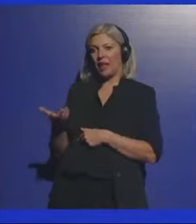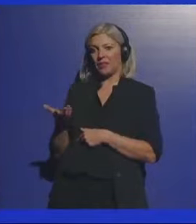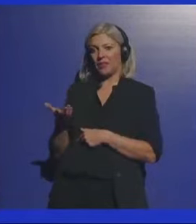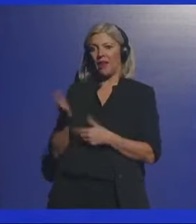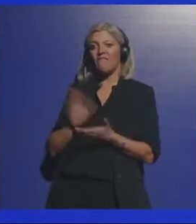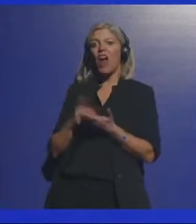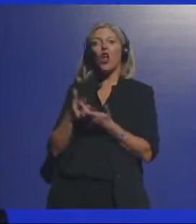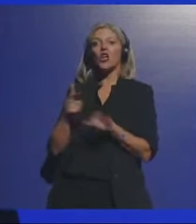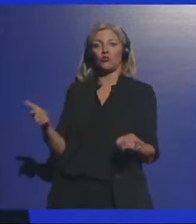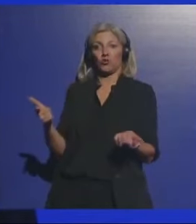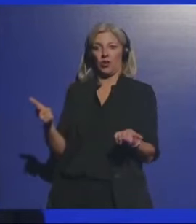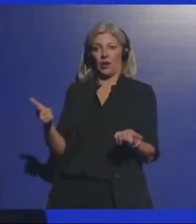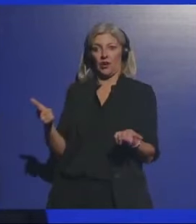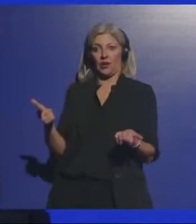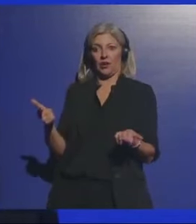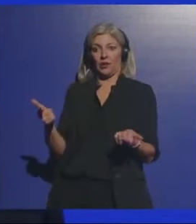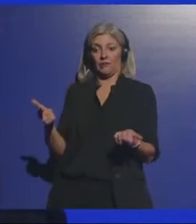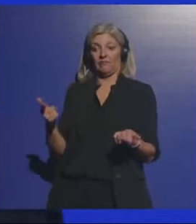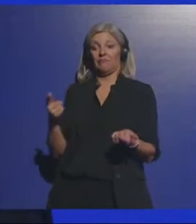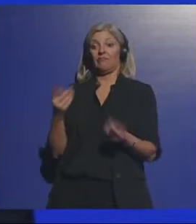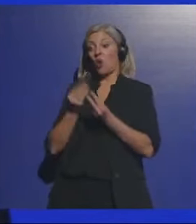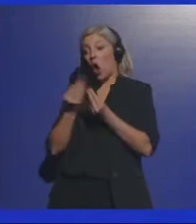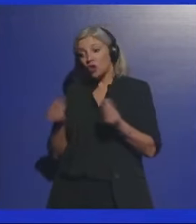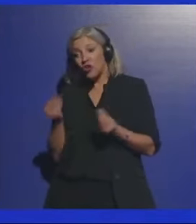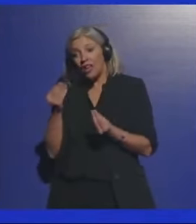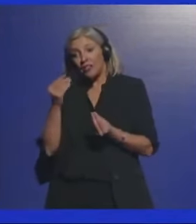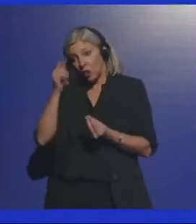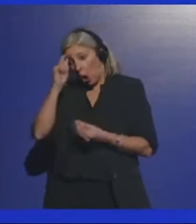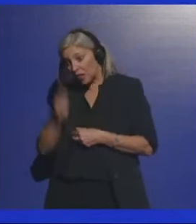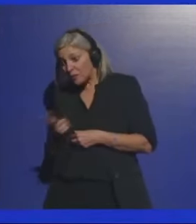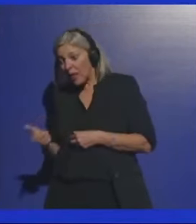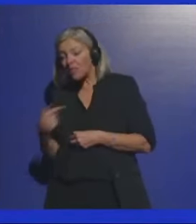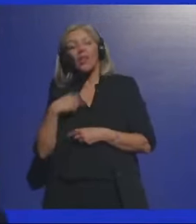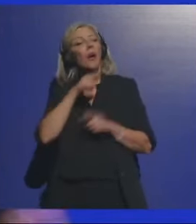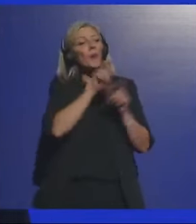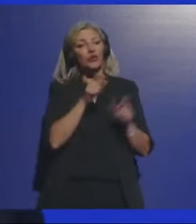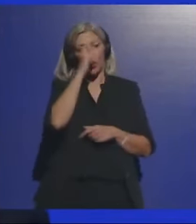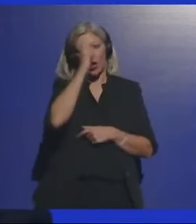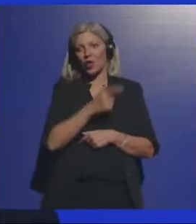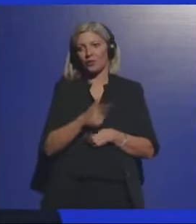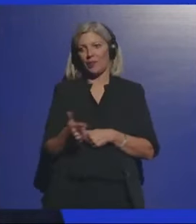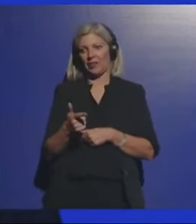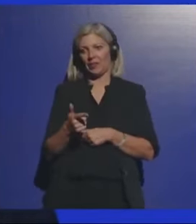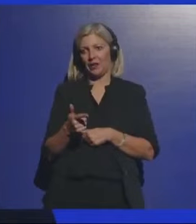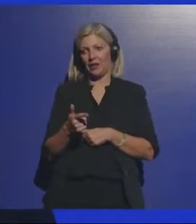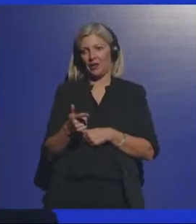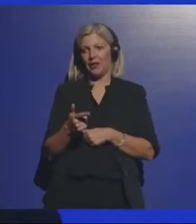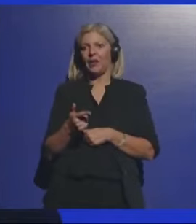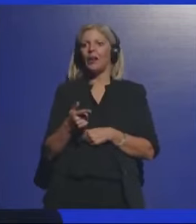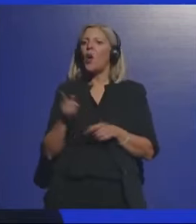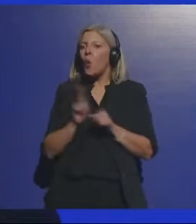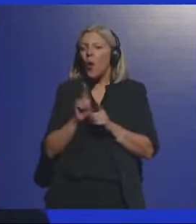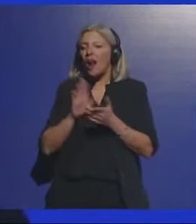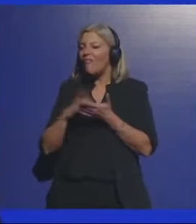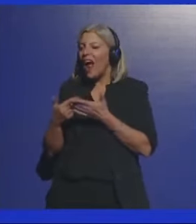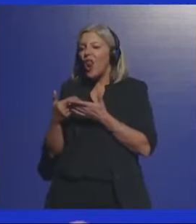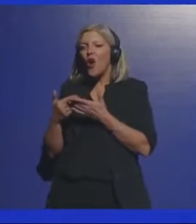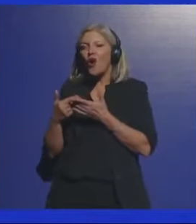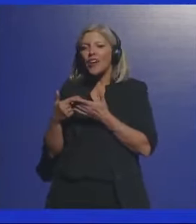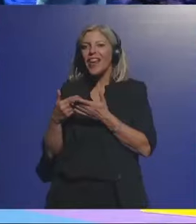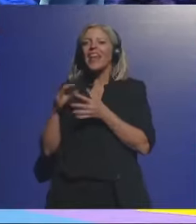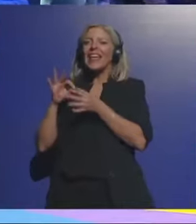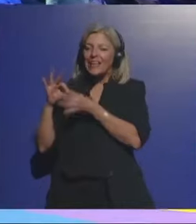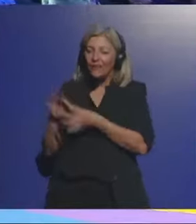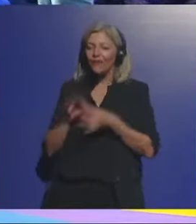ciò che ha valore se le cose non hanno valore non le rispettiamo come non rispettiamo le persone se per noi non hanno un valore importante in quanto è stato anche faticoso